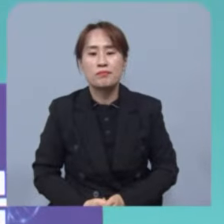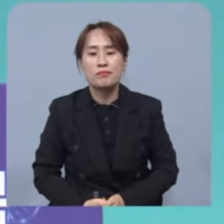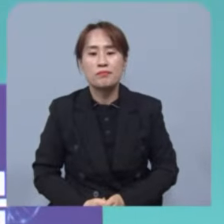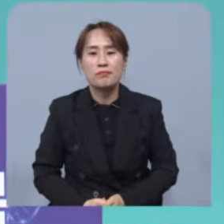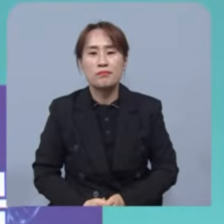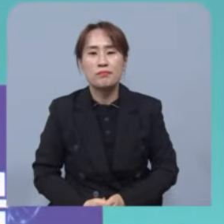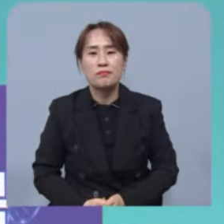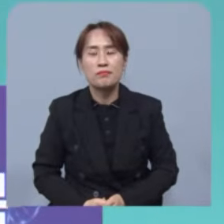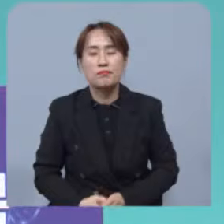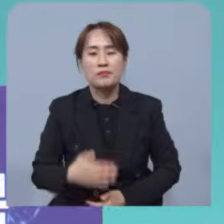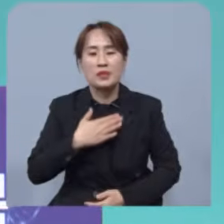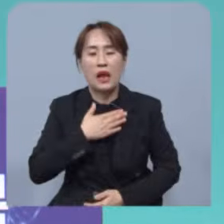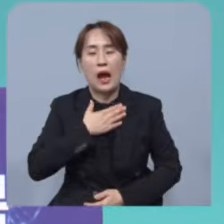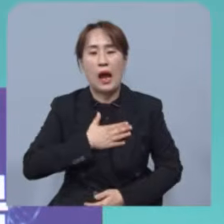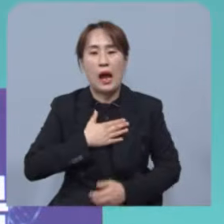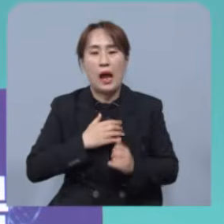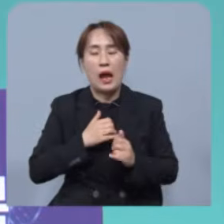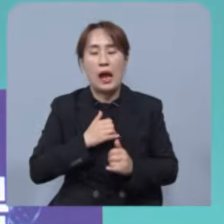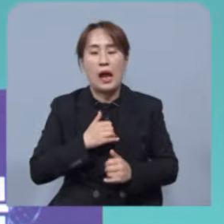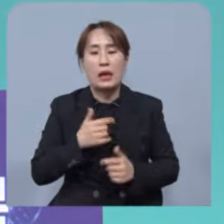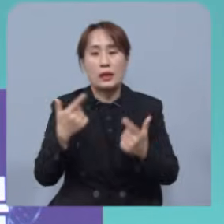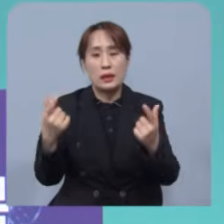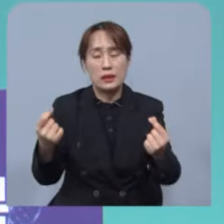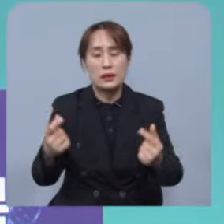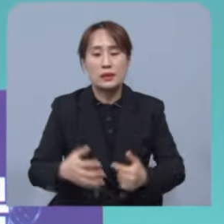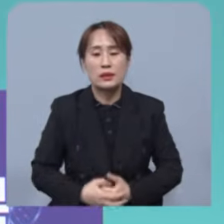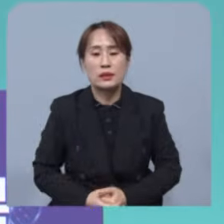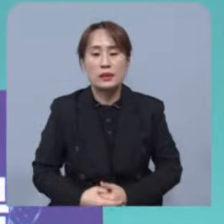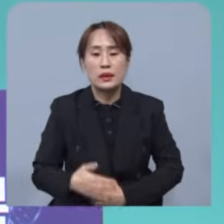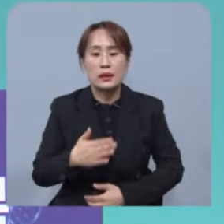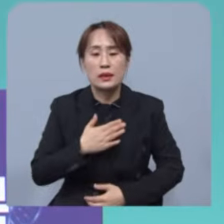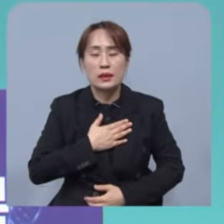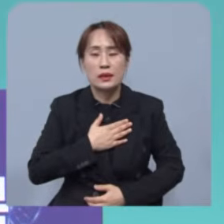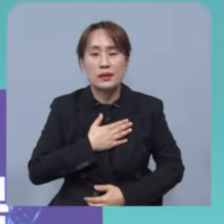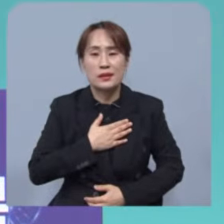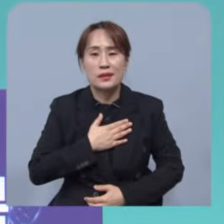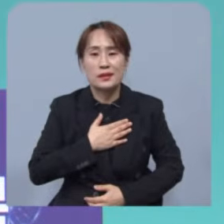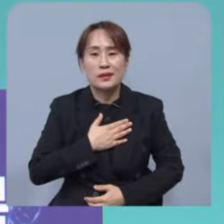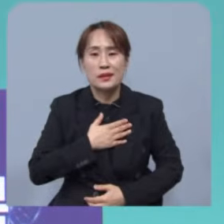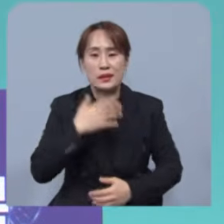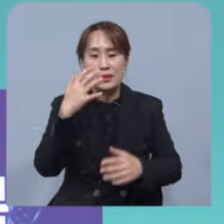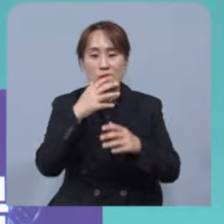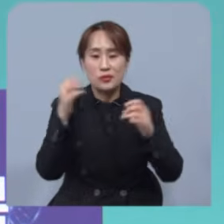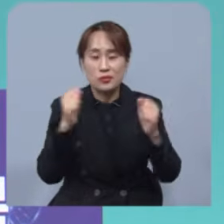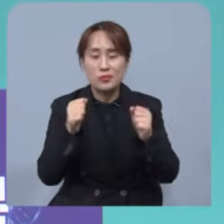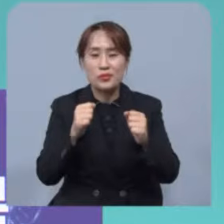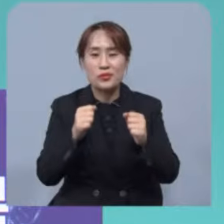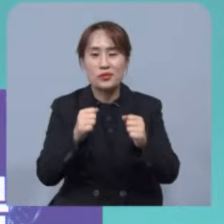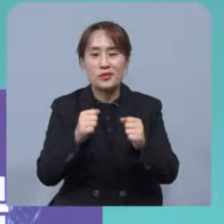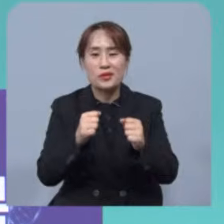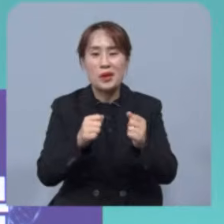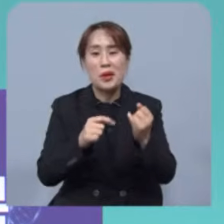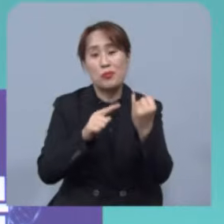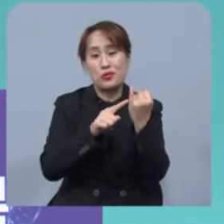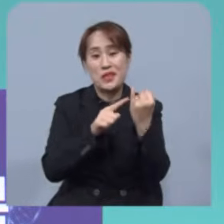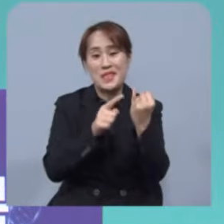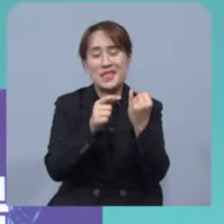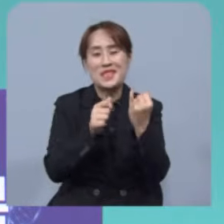제가 아시는 분들은 아시겠지만 제가 명색이 충북 사위 아닙니까? 네,